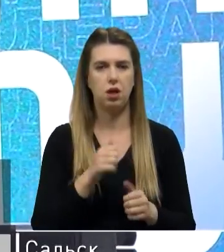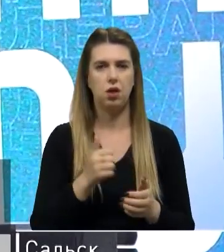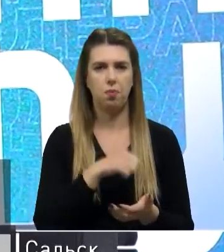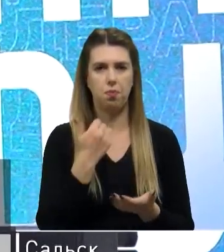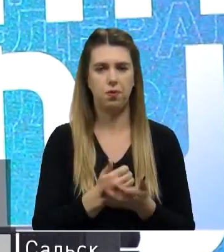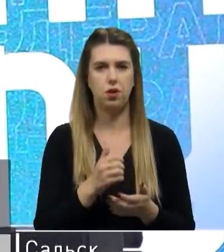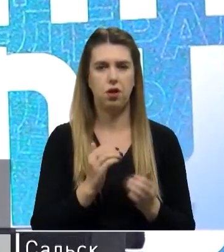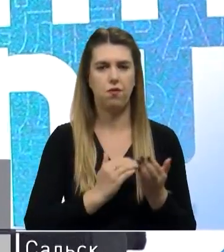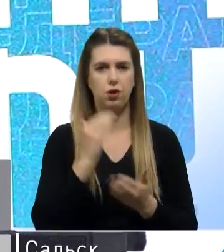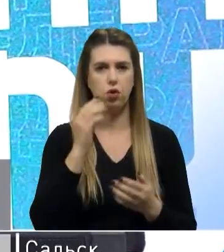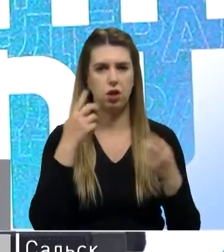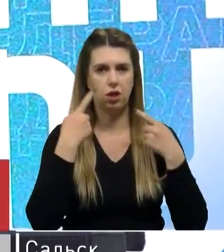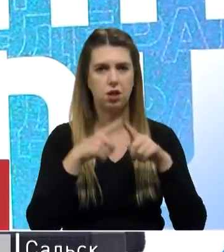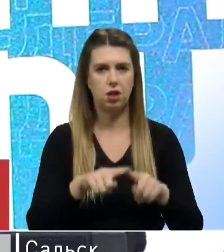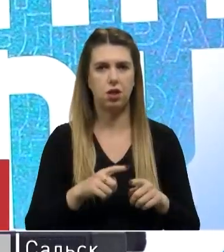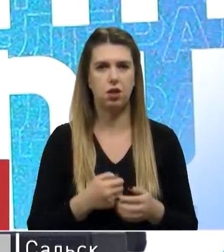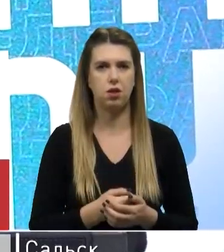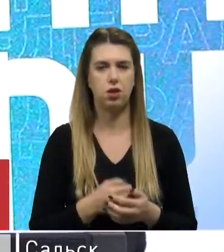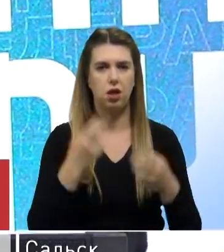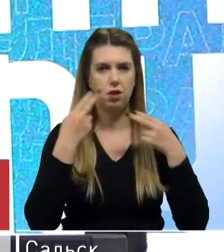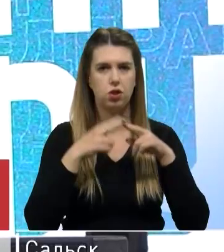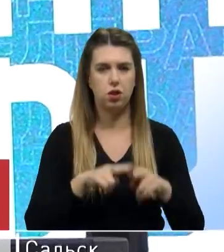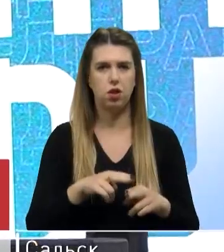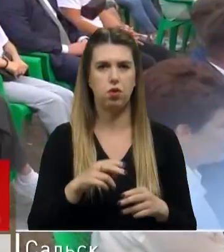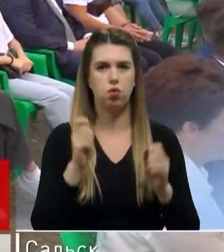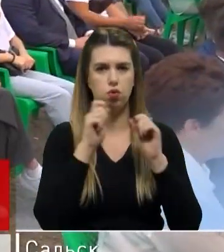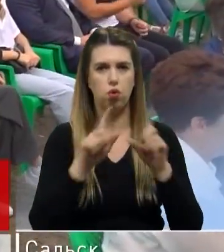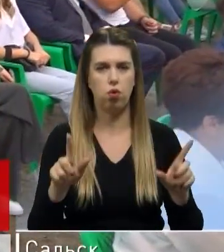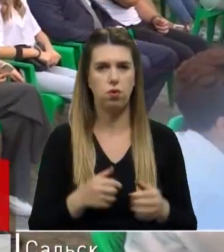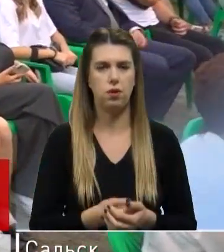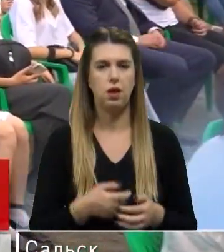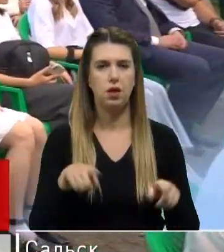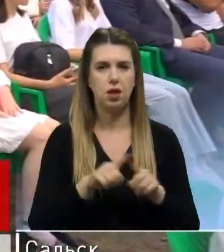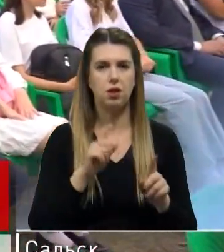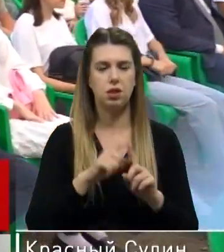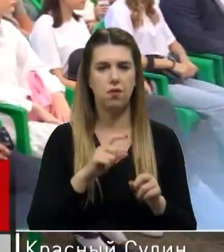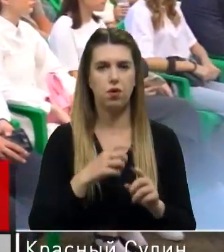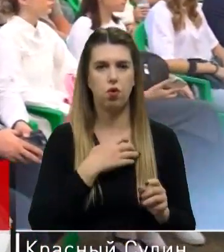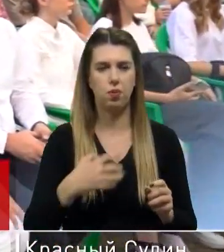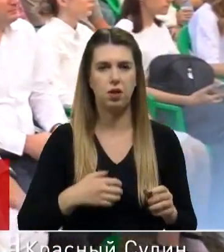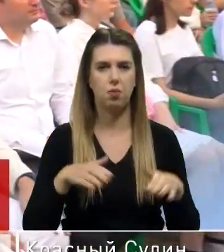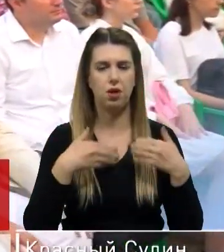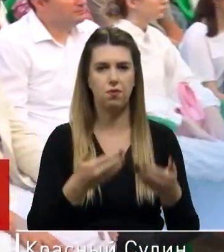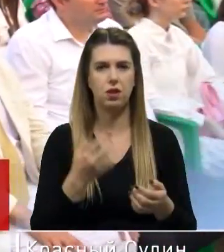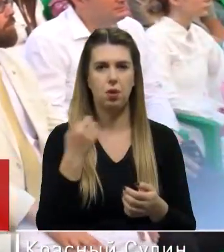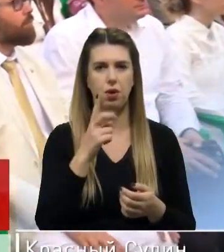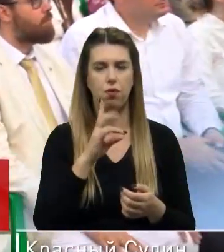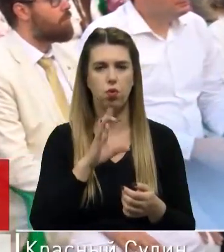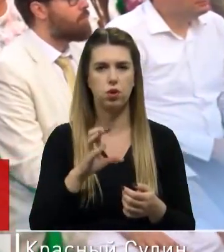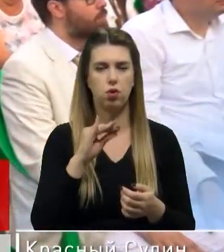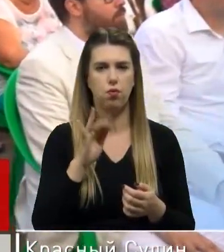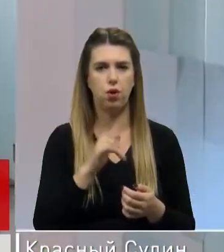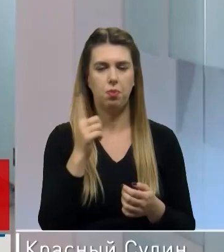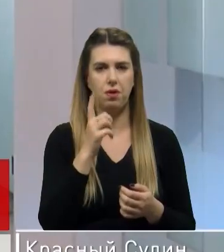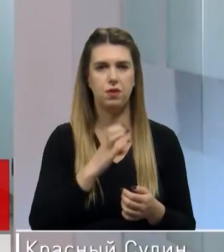передовую высокотехнологичную инженерную школу. Такими словами губернатор приветствовал первокурсников ЕФУ